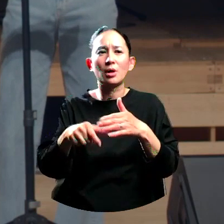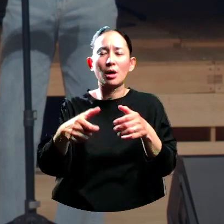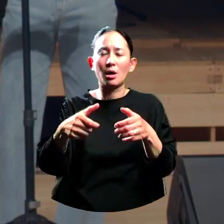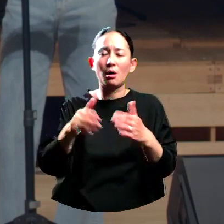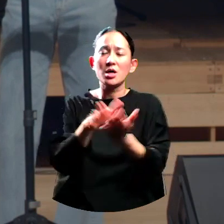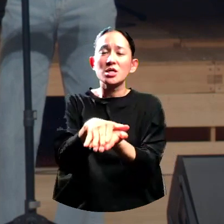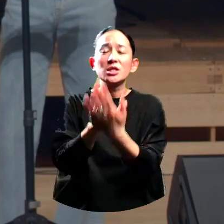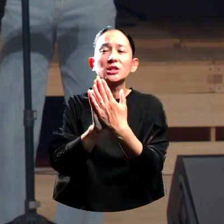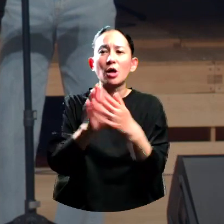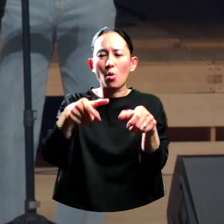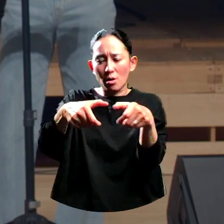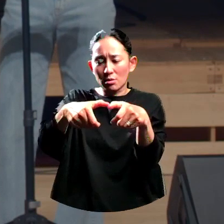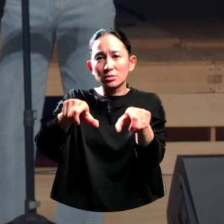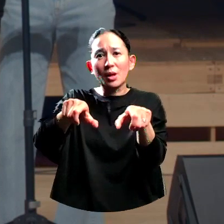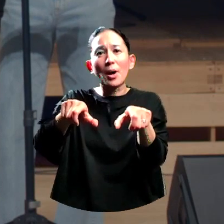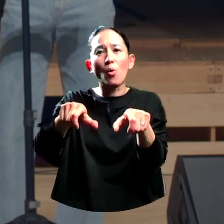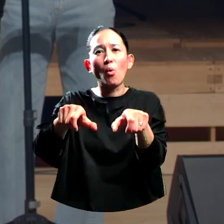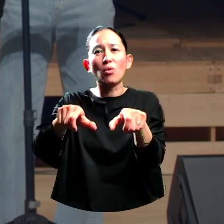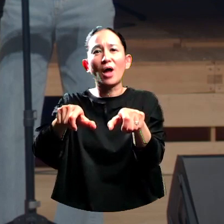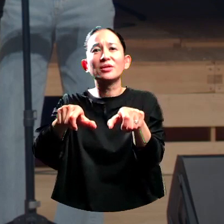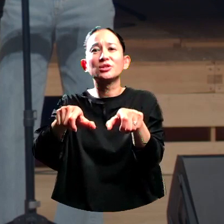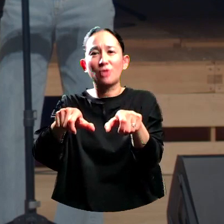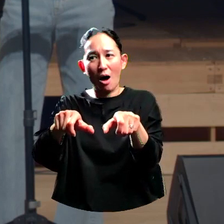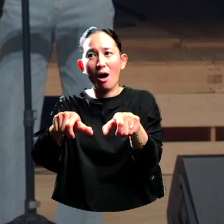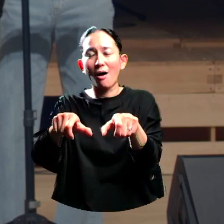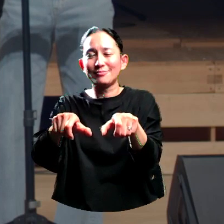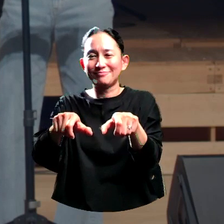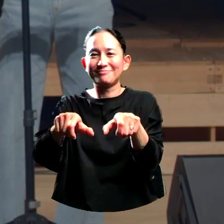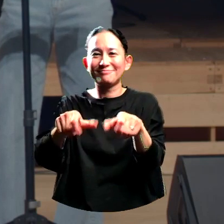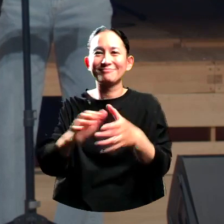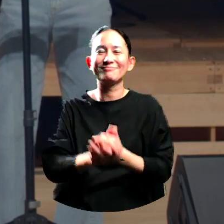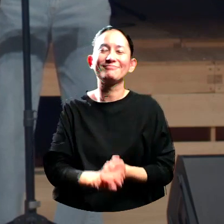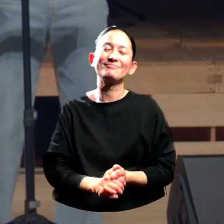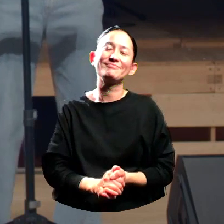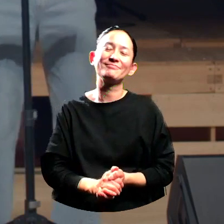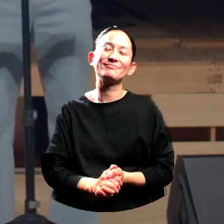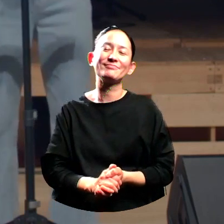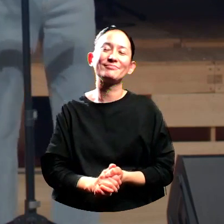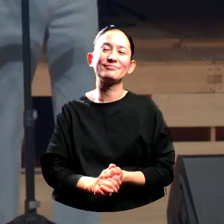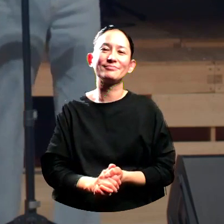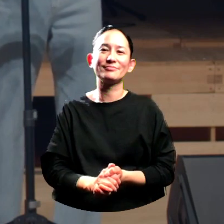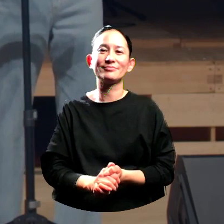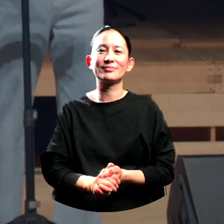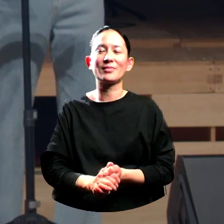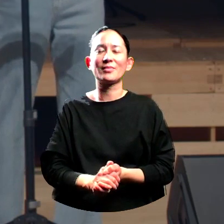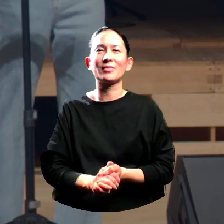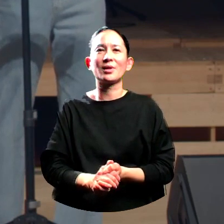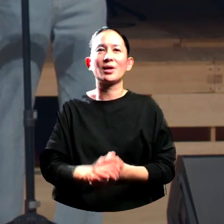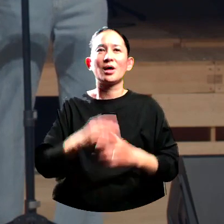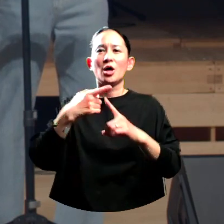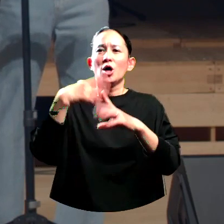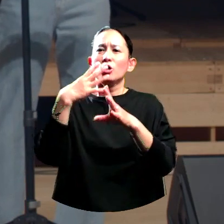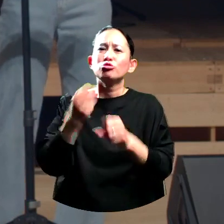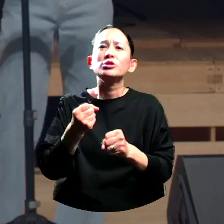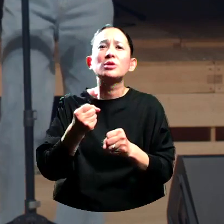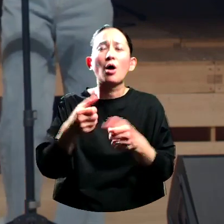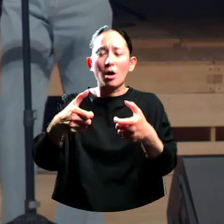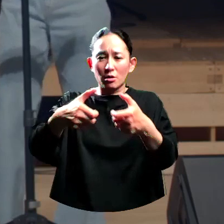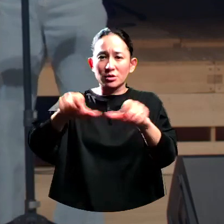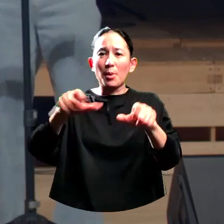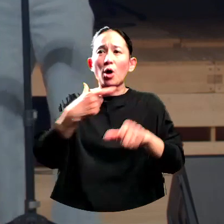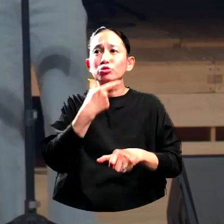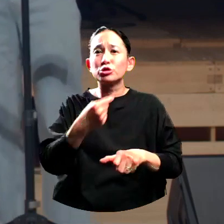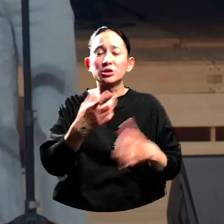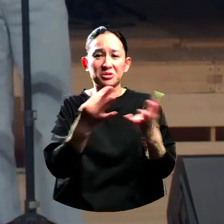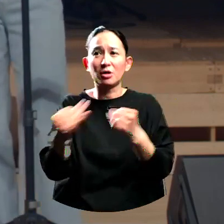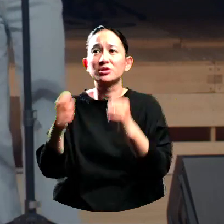ですか？ Why is it egg? 手挙げてください。ありがとうね。まあね。 Somebody knows. ね、クリスチャンに卵好きが多いから？ Because